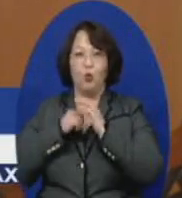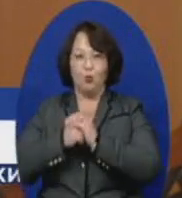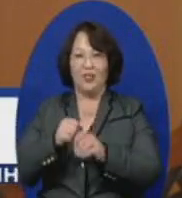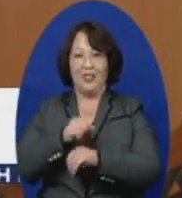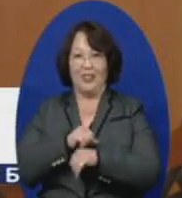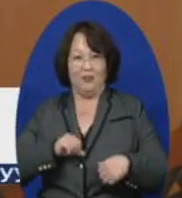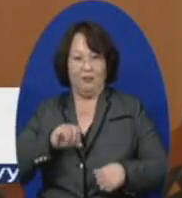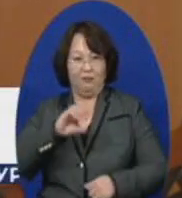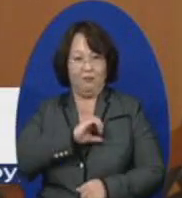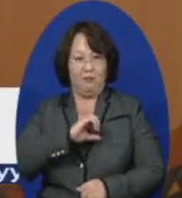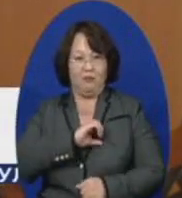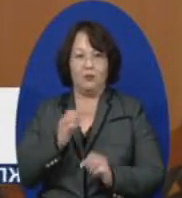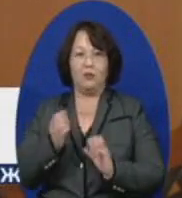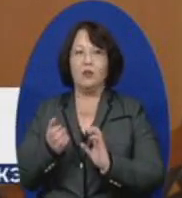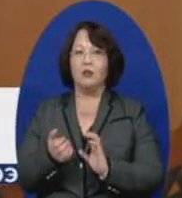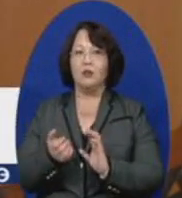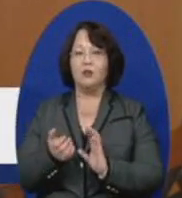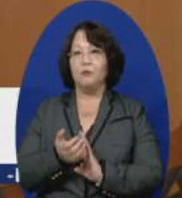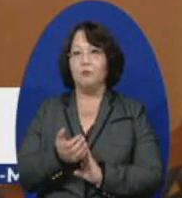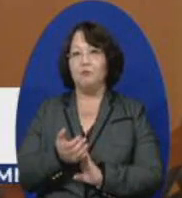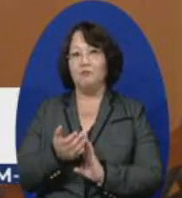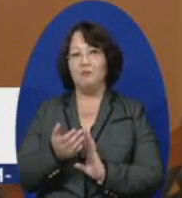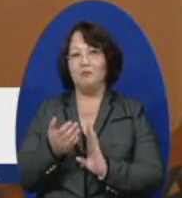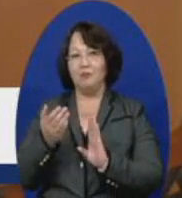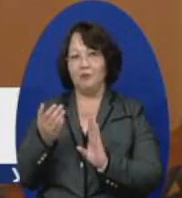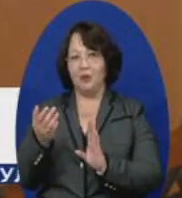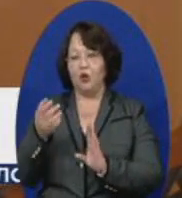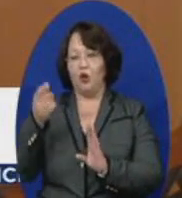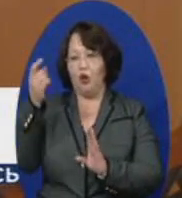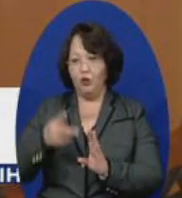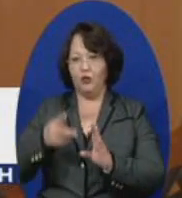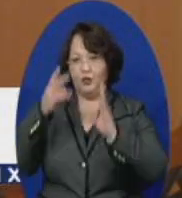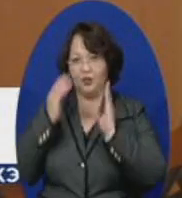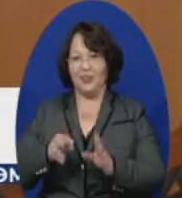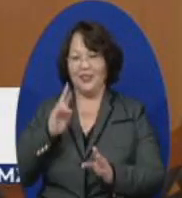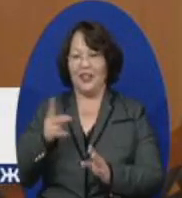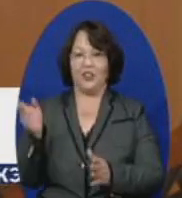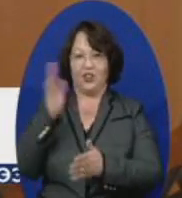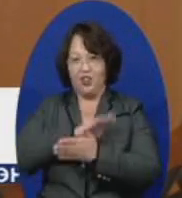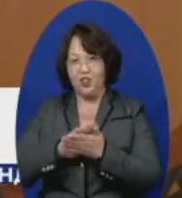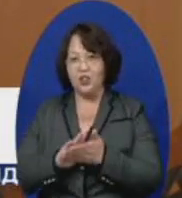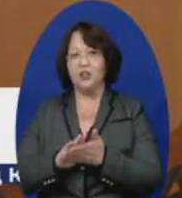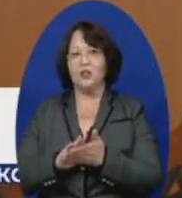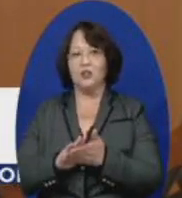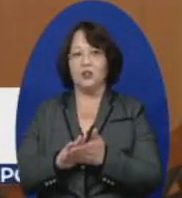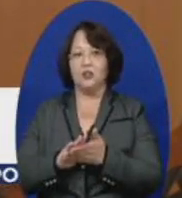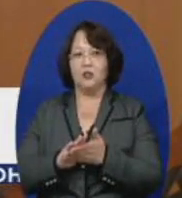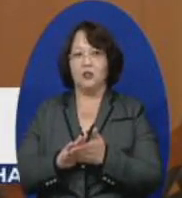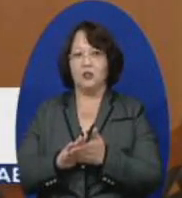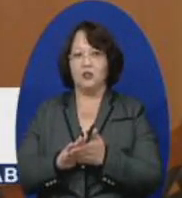иргэн одонтой болж ингэсэн учраас одоо хоёр дахь шийдвэрийн гаргаж дахин одоо шинээр